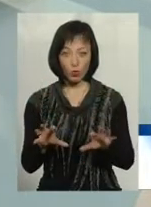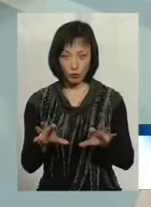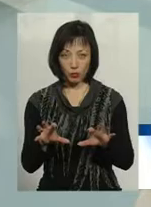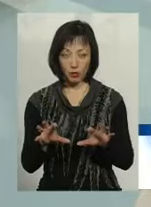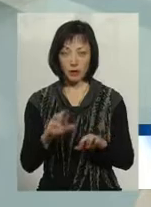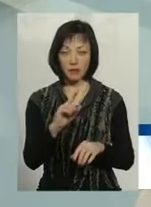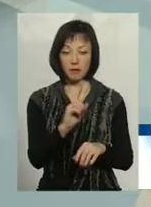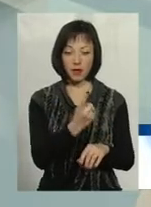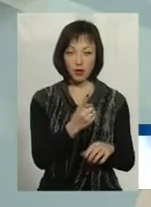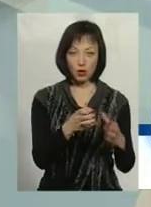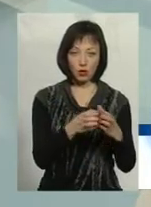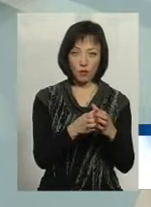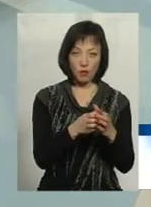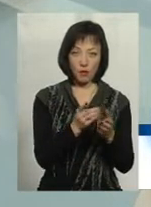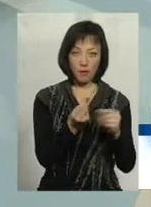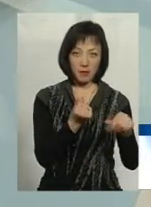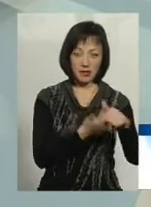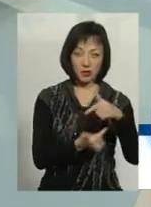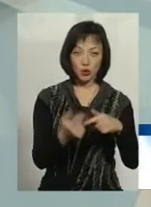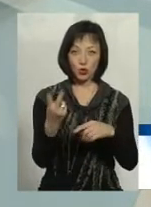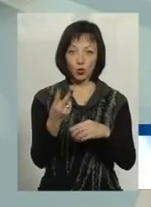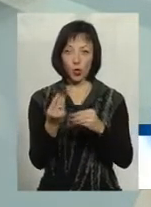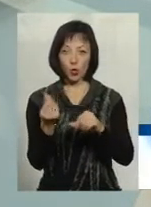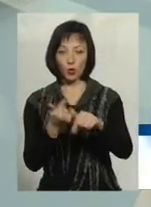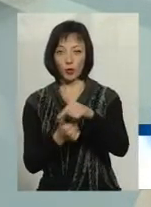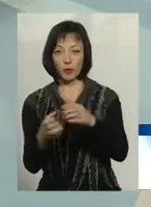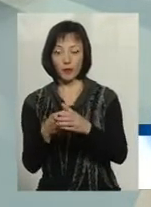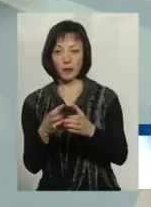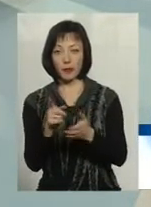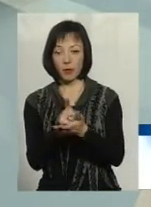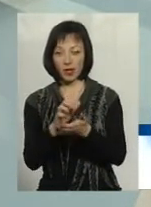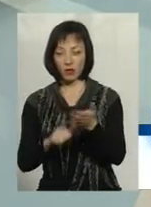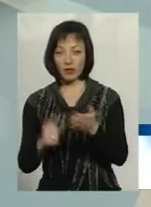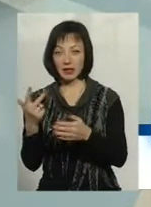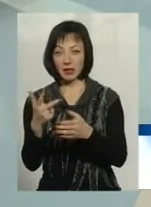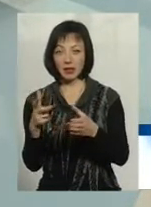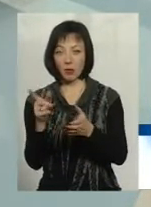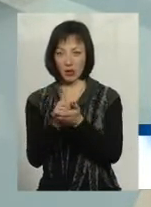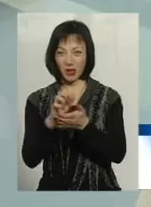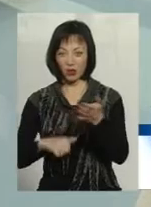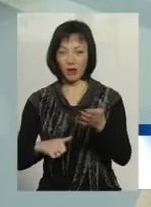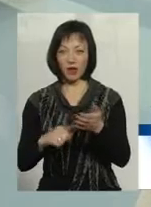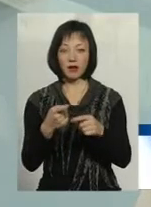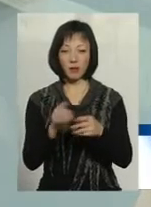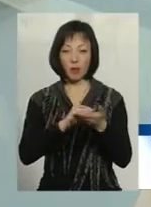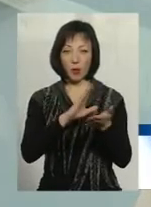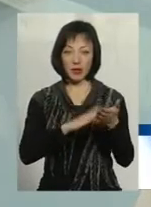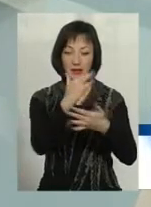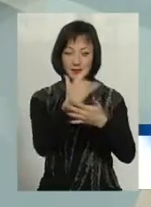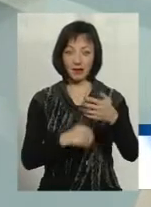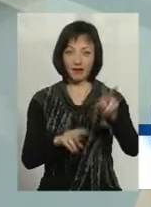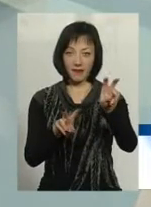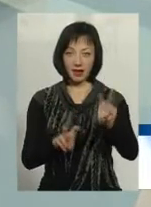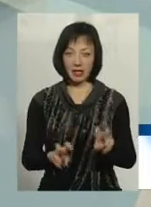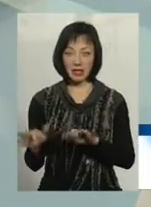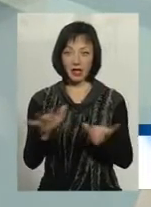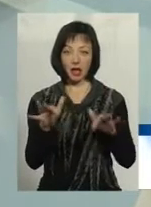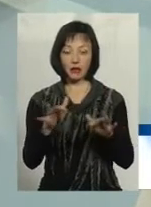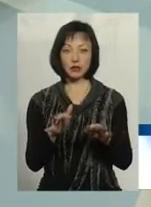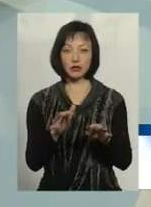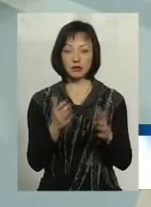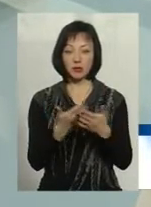Добрий вечір. Добрий вечір. Добрий вечір. Це Оксана Хмельницького. У мене таке питання. Скажіть, пожалуйста, чого підприємці, які без